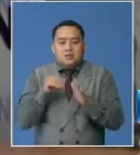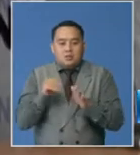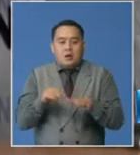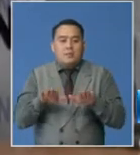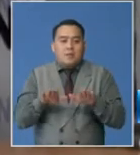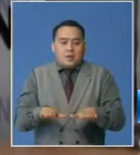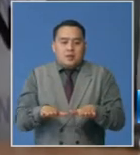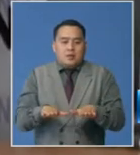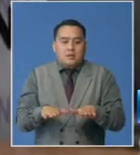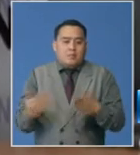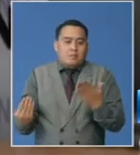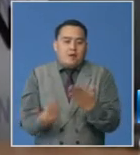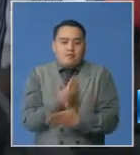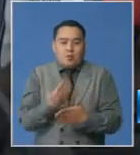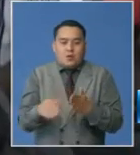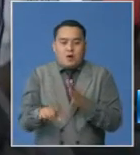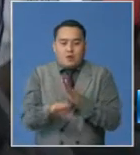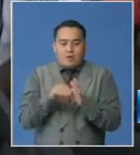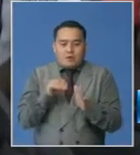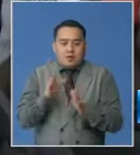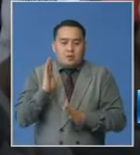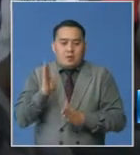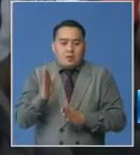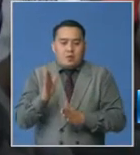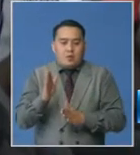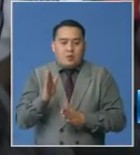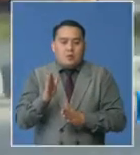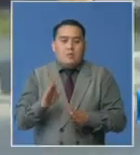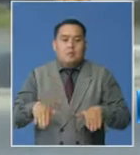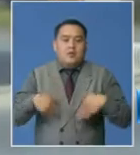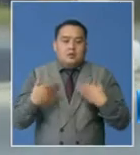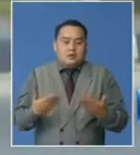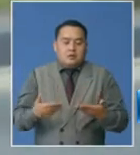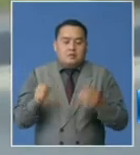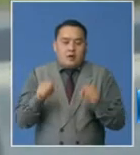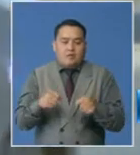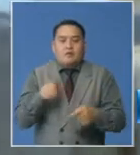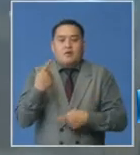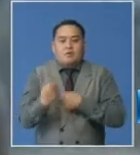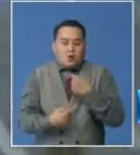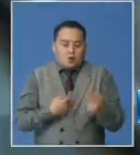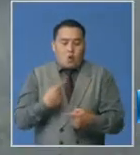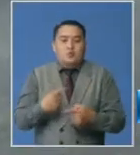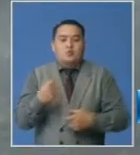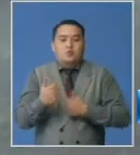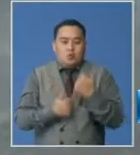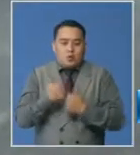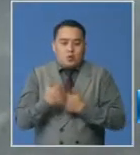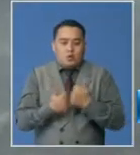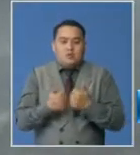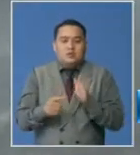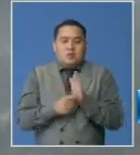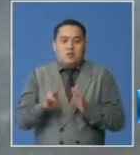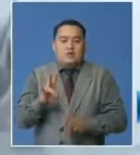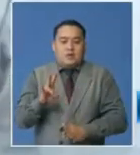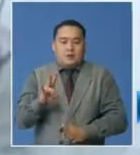участках назначено повторное голосование. Скорее всего, Вее и Бокаю предстоит борьба – уже во втором туре, который должен состояться 7